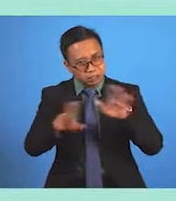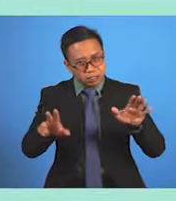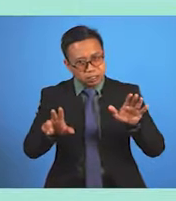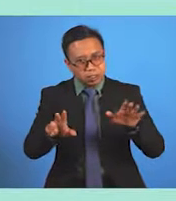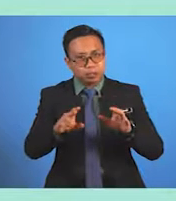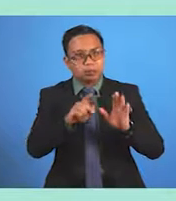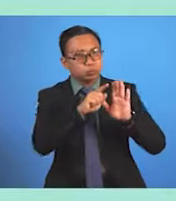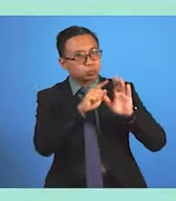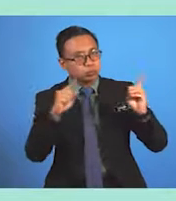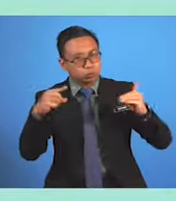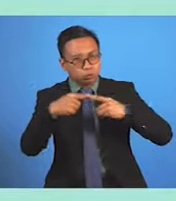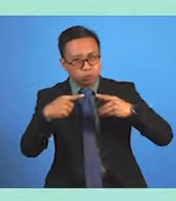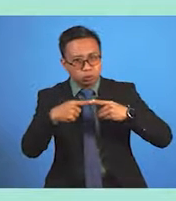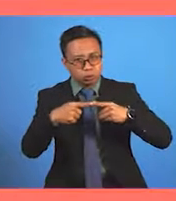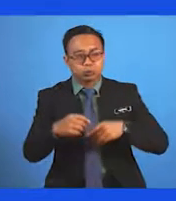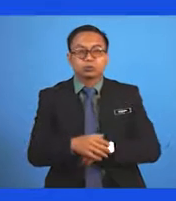Musuh Tenakan.